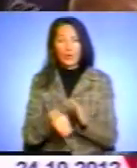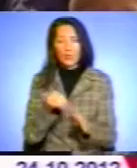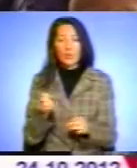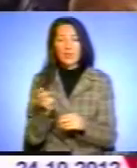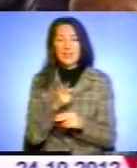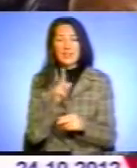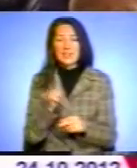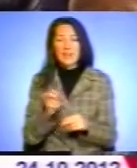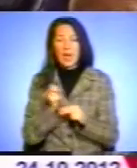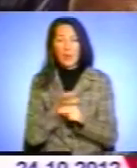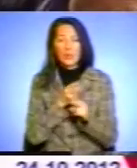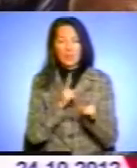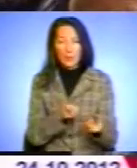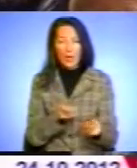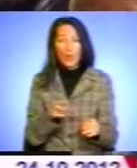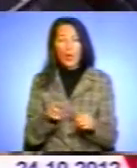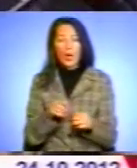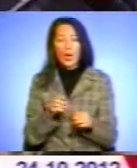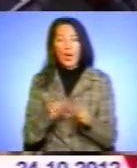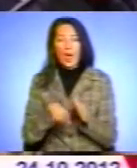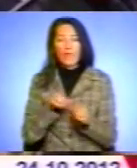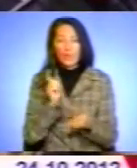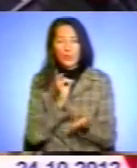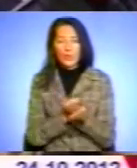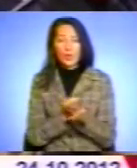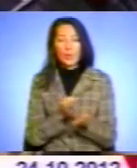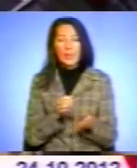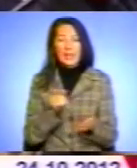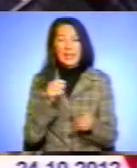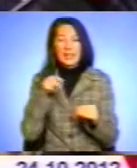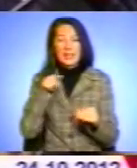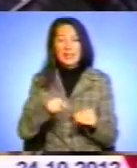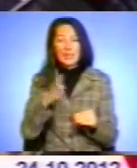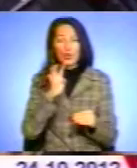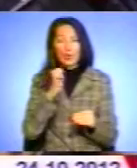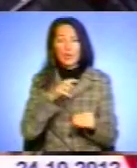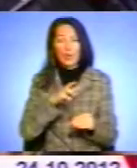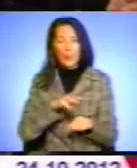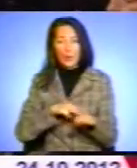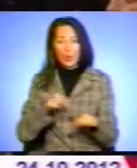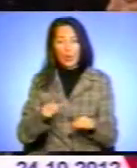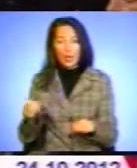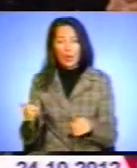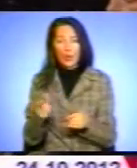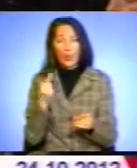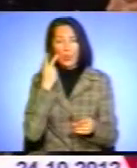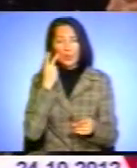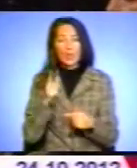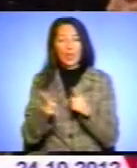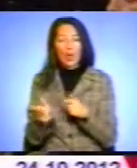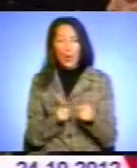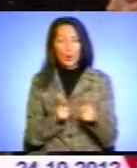виборчих дільницях області відповідатиме 1400 міліціонерів. У постійній готовності в міських та районних органах буде ще